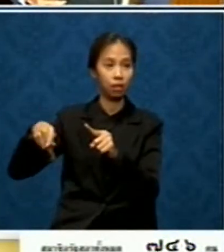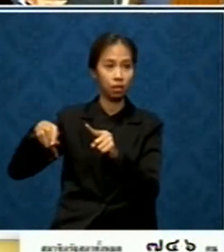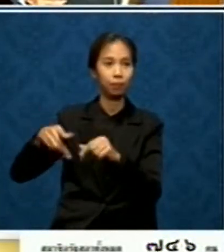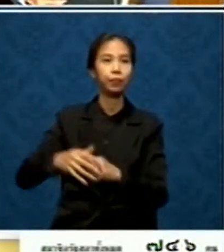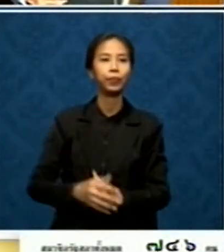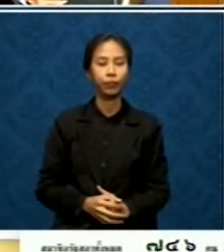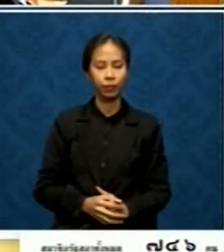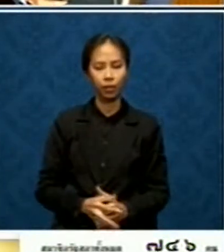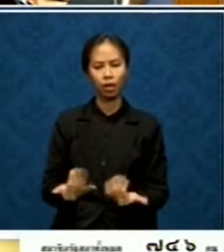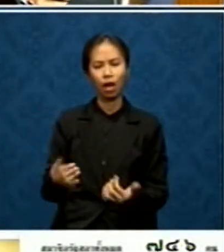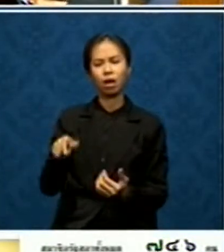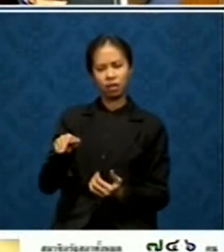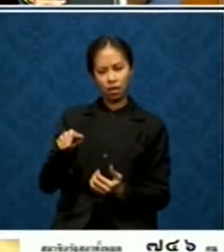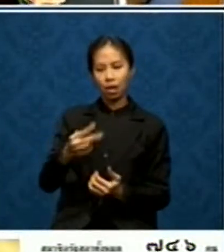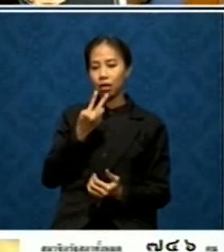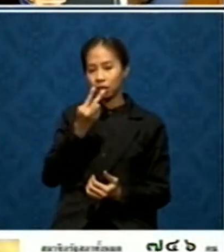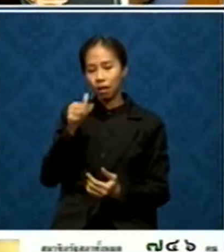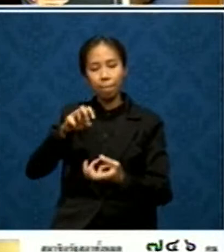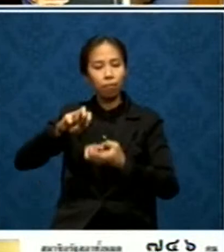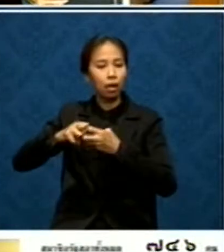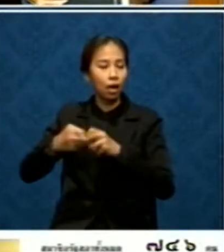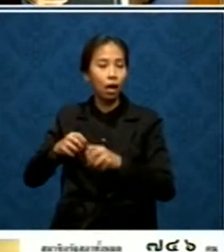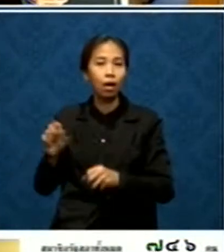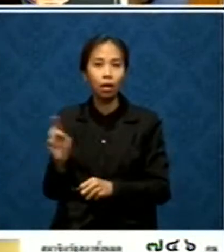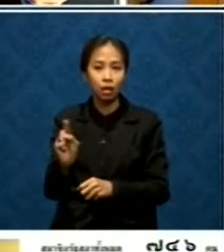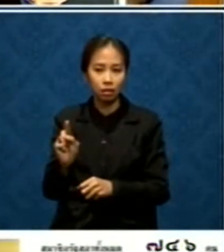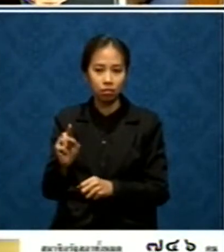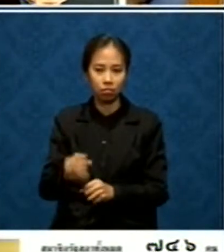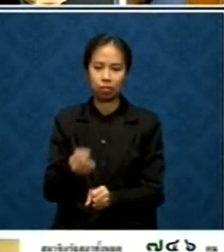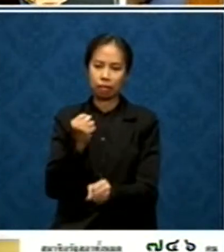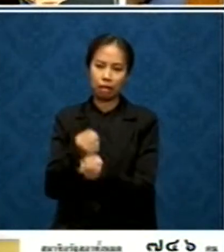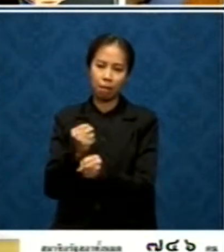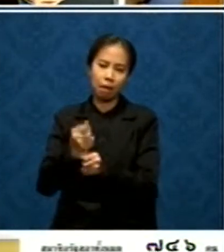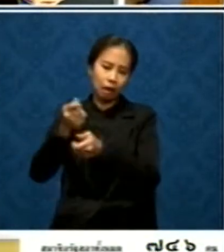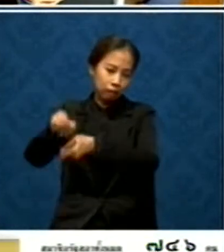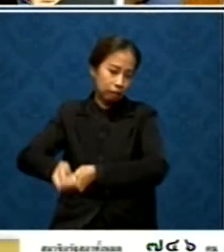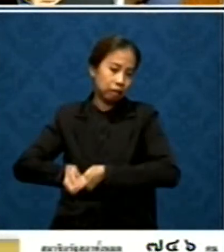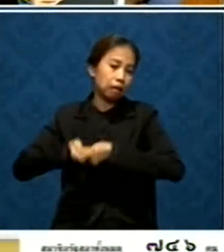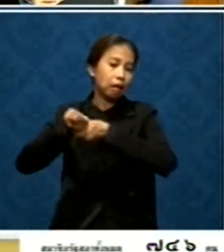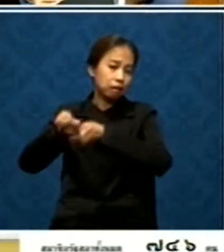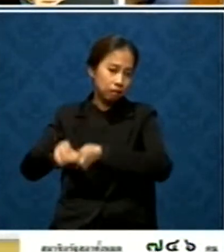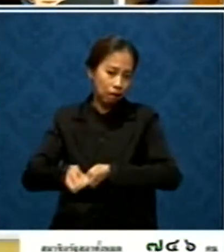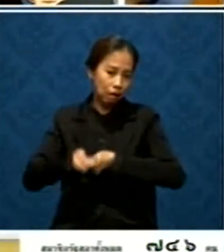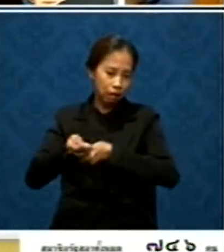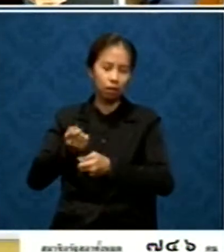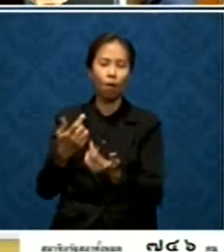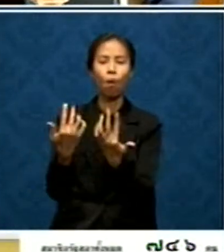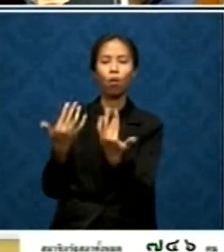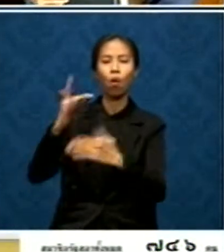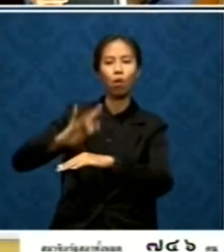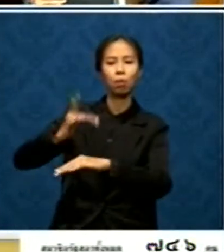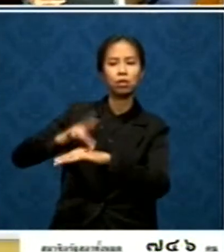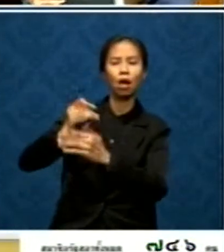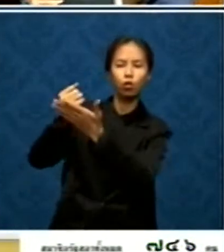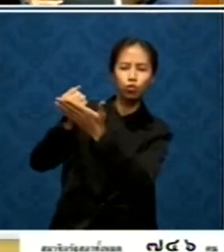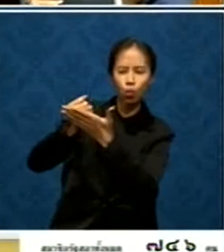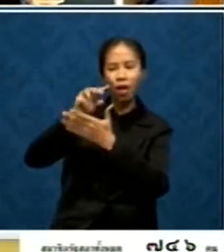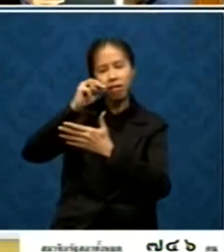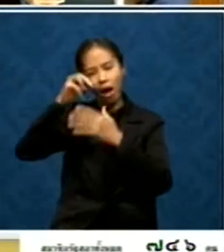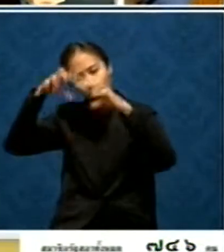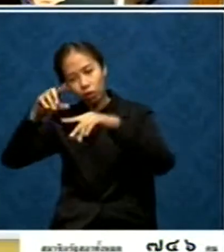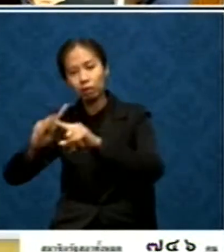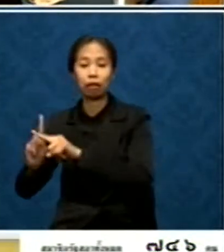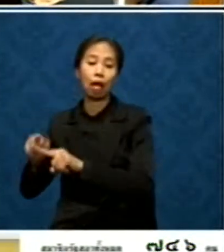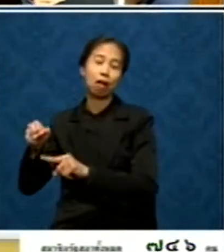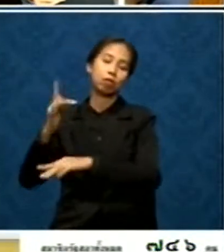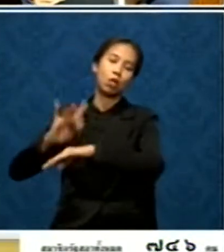ซึ่งสะท้อนให้เห็นว่ารูปแบบการทำการเกษตรที่ยังคงพึ่งพาวัฏจักรธรรมชาติและมีประสิทธิภาพของผ